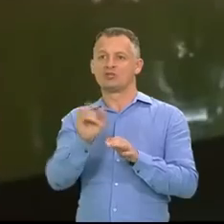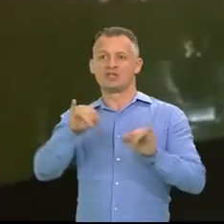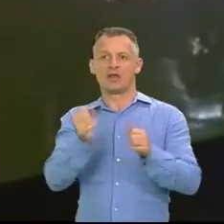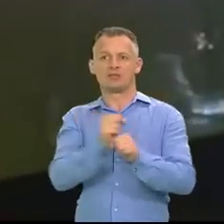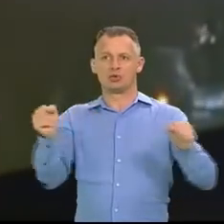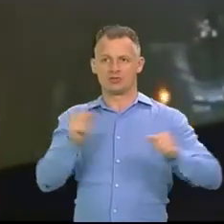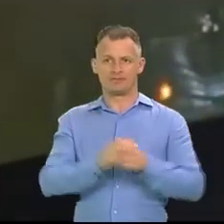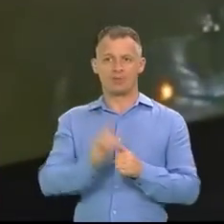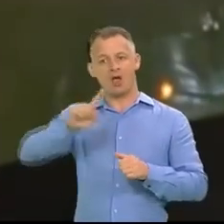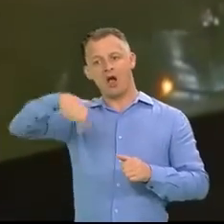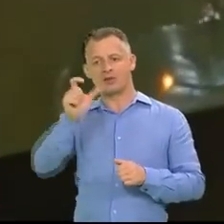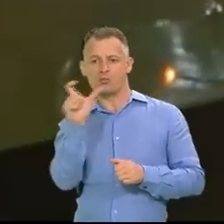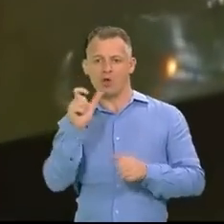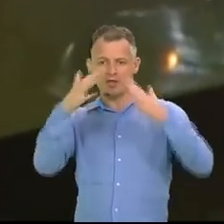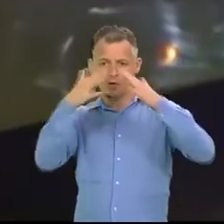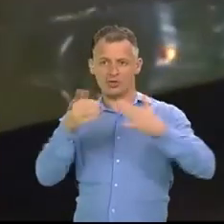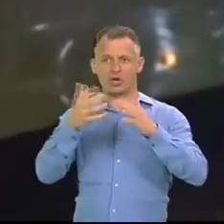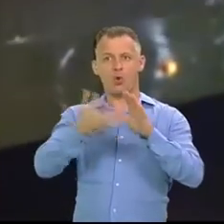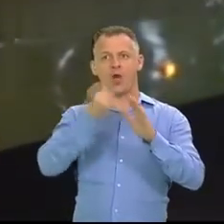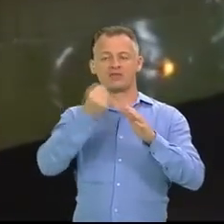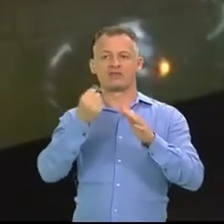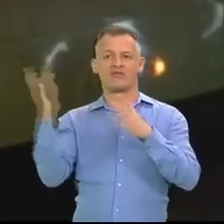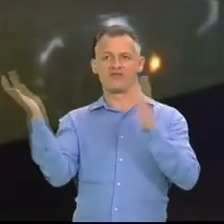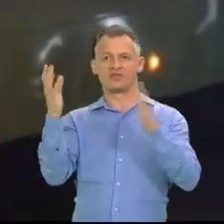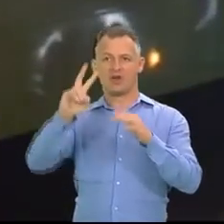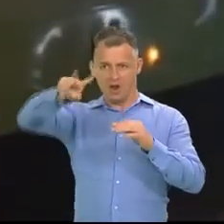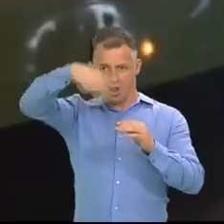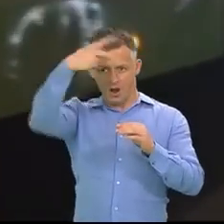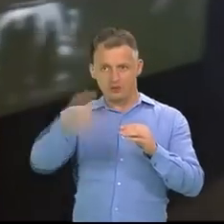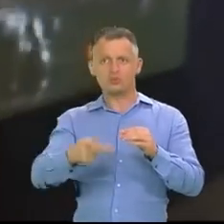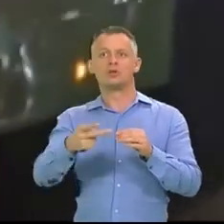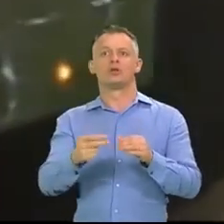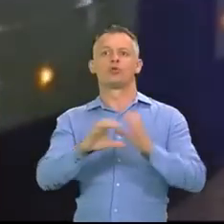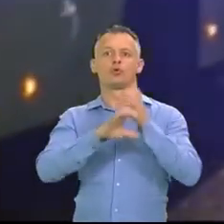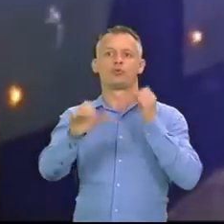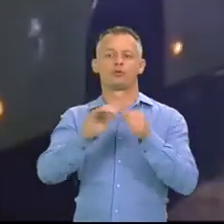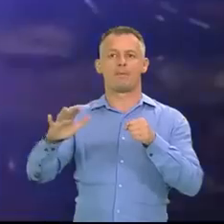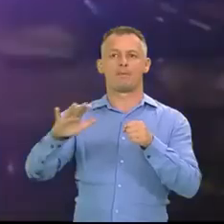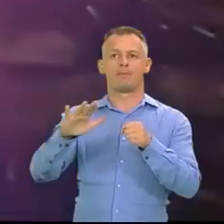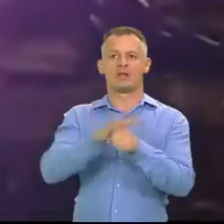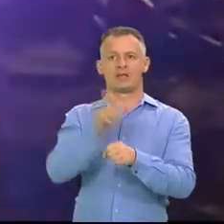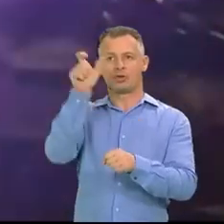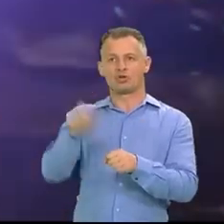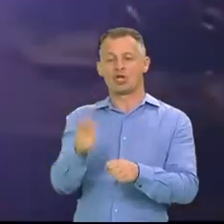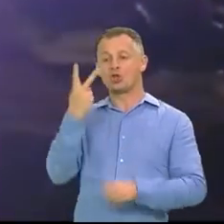O altă bucată de acoperiș a fost luată de vânt și s-a prăbușit peste un autobuz plin cu oameni. Două persoane au fost rănite.